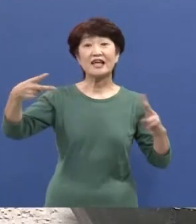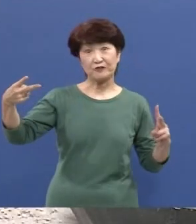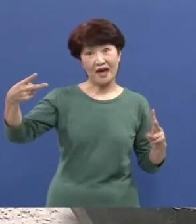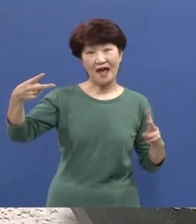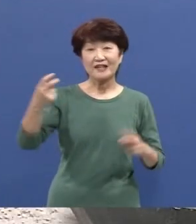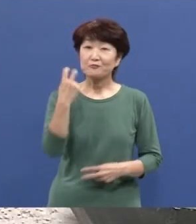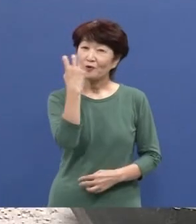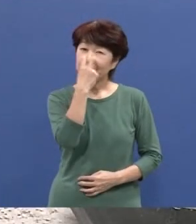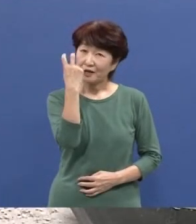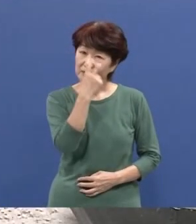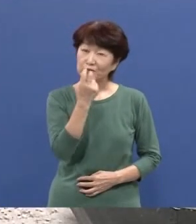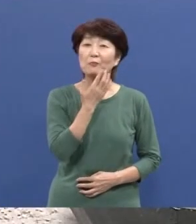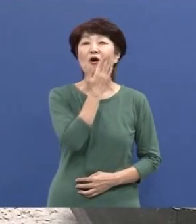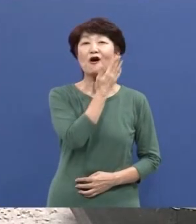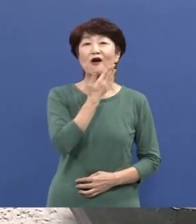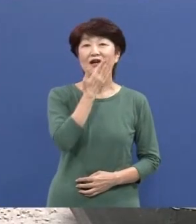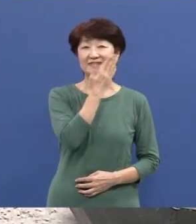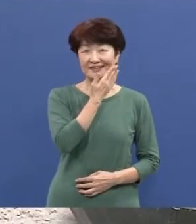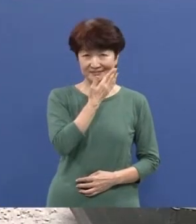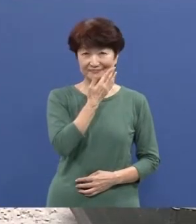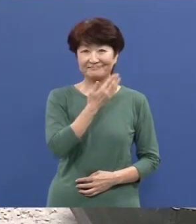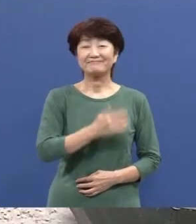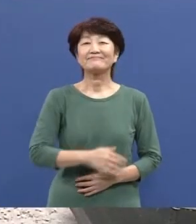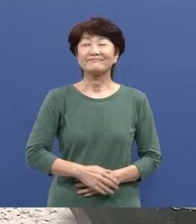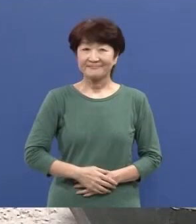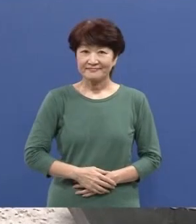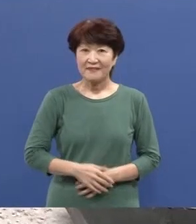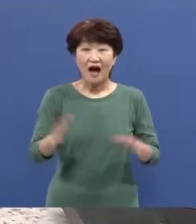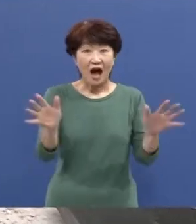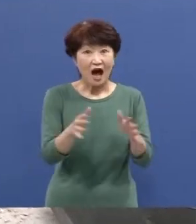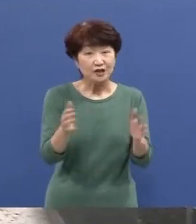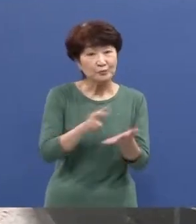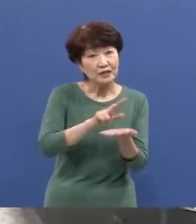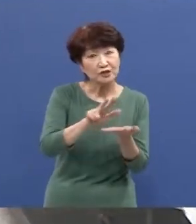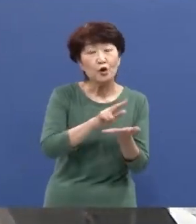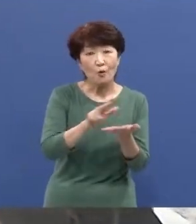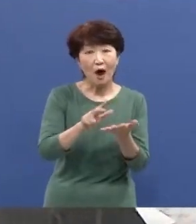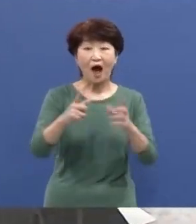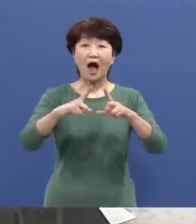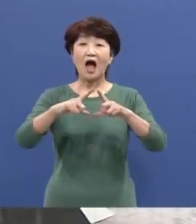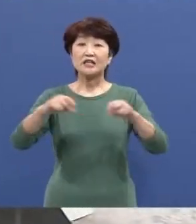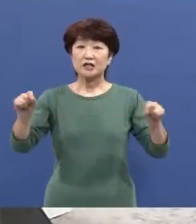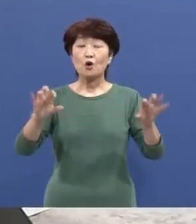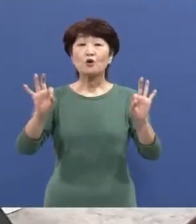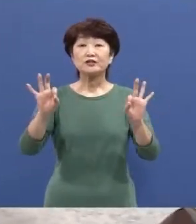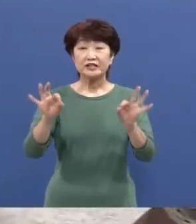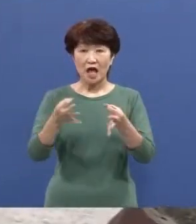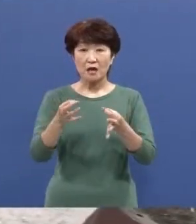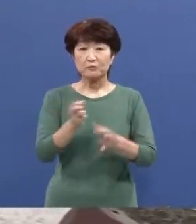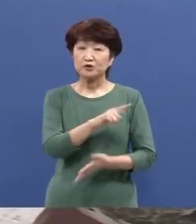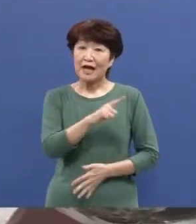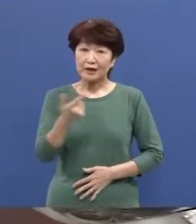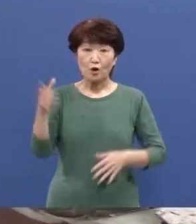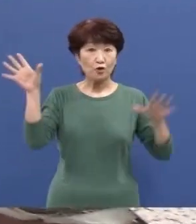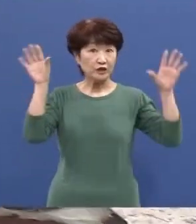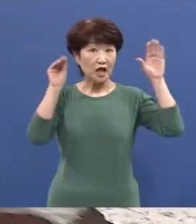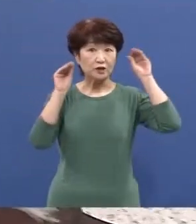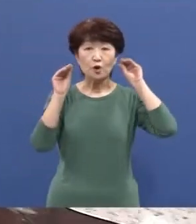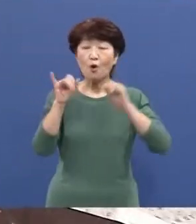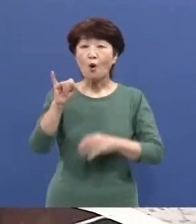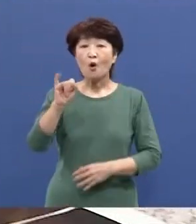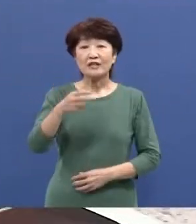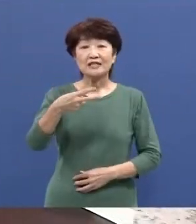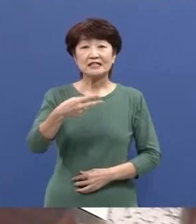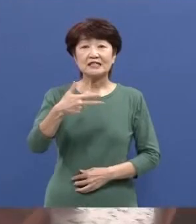を調べることも重要な役割になります。収集した資料を日本生物多様性情報イニシアチブ